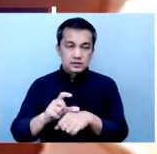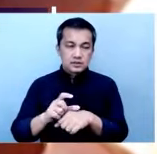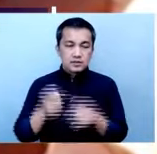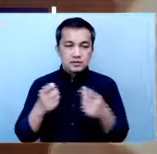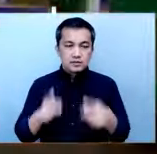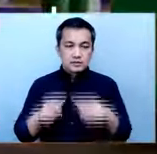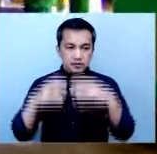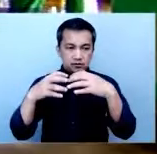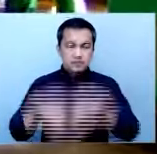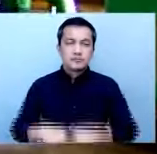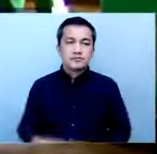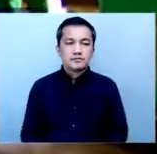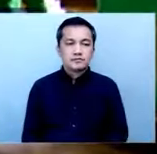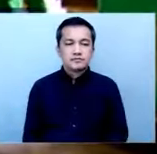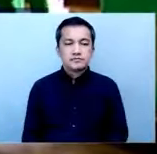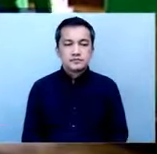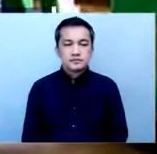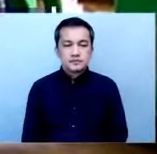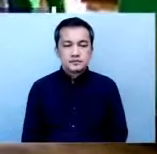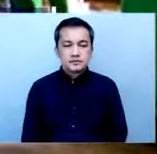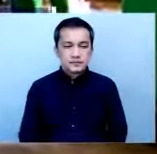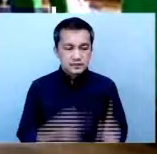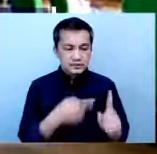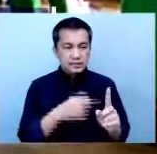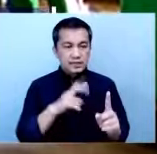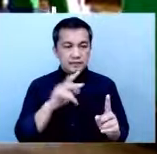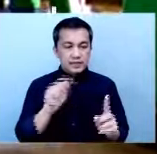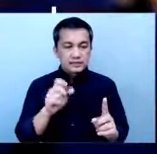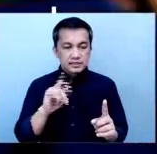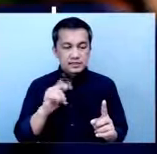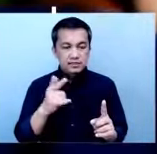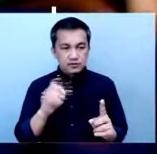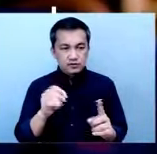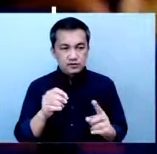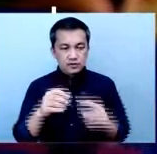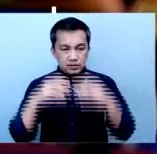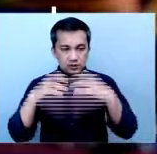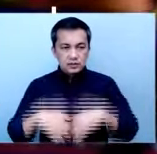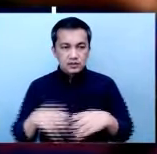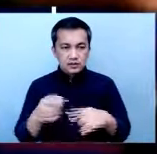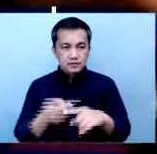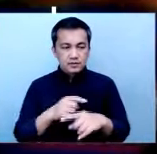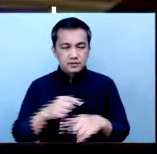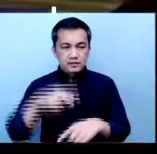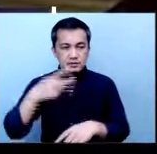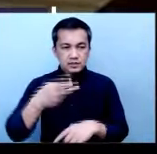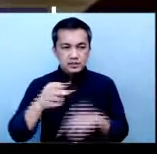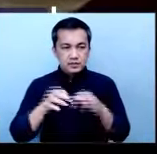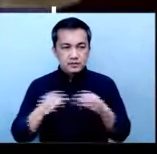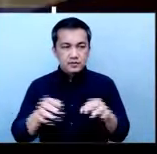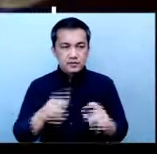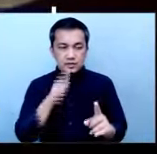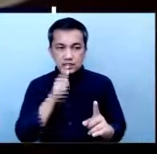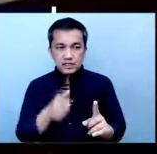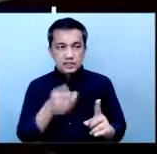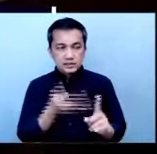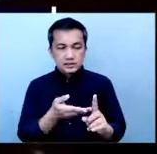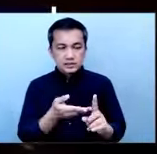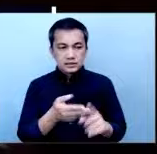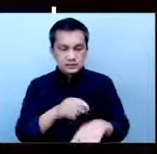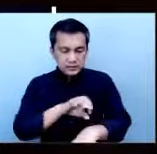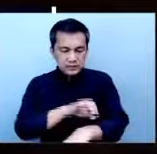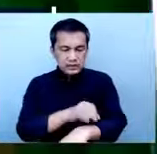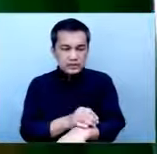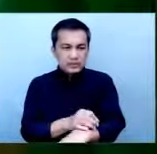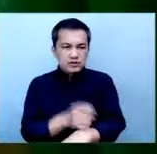ang aksidente. Isa si Eva San Diego sa mga nahulog mula sa second floor. Maswerte pa siya dahil galos at pasalang